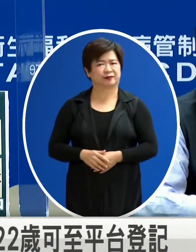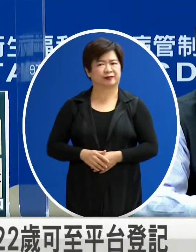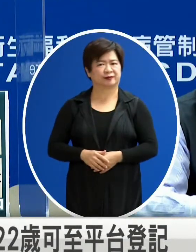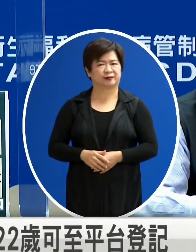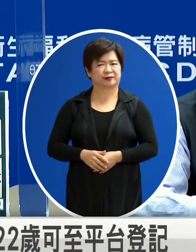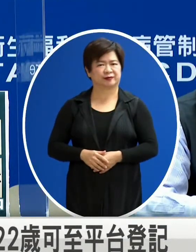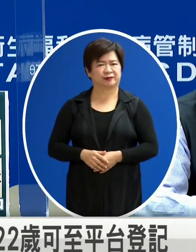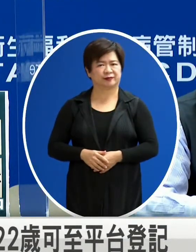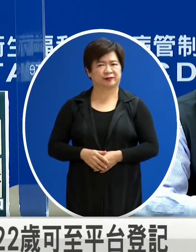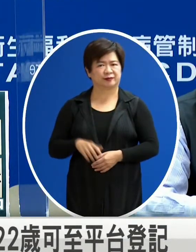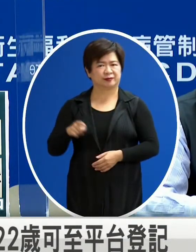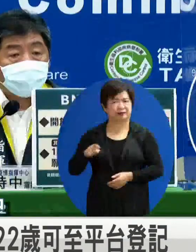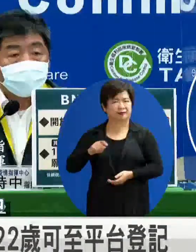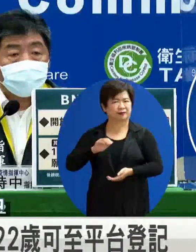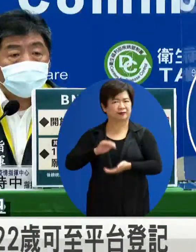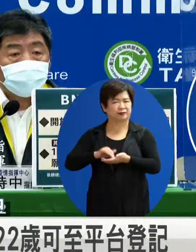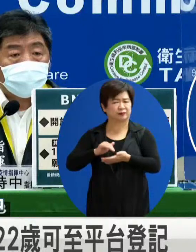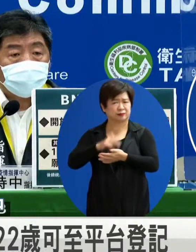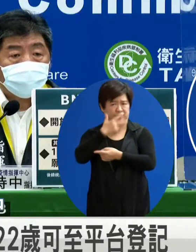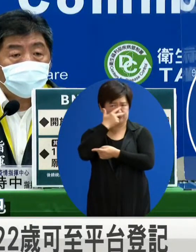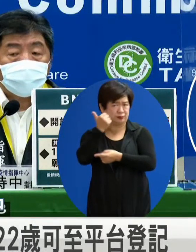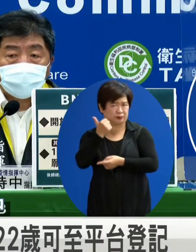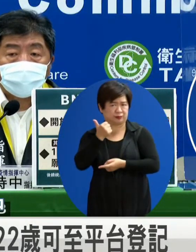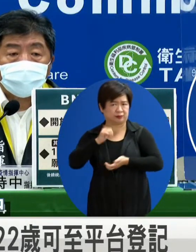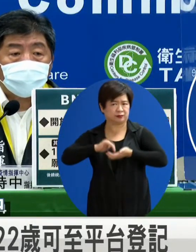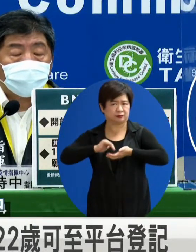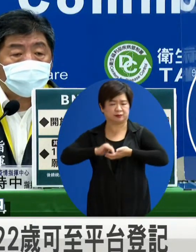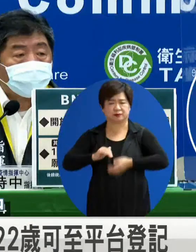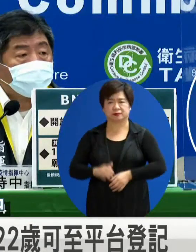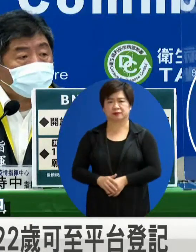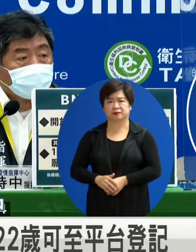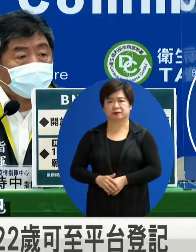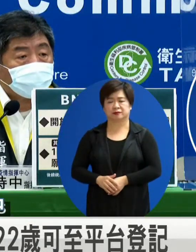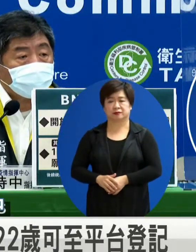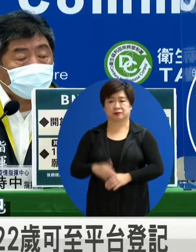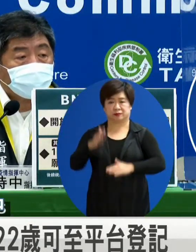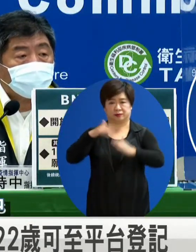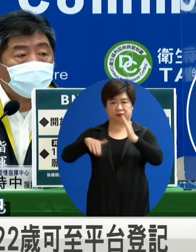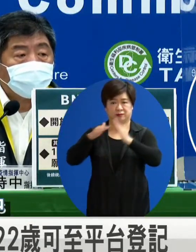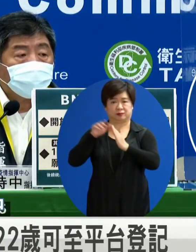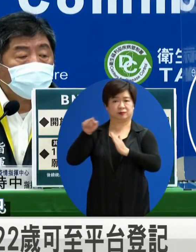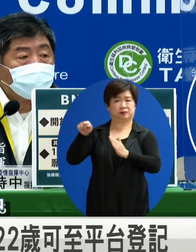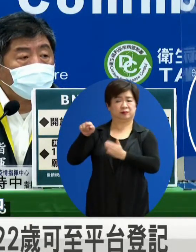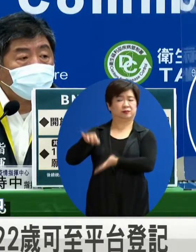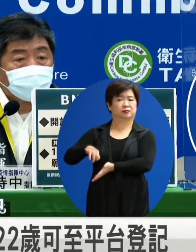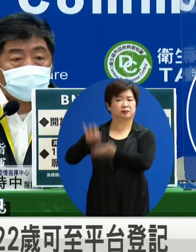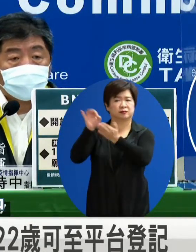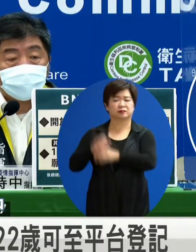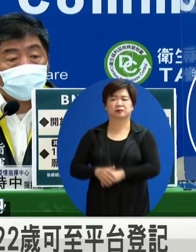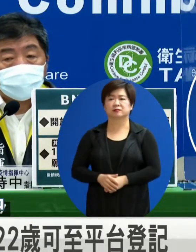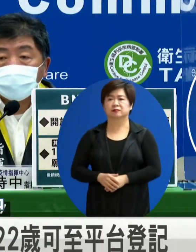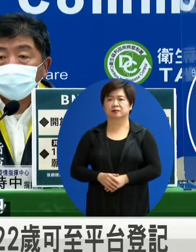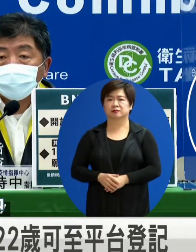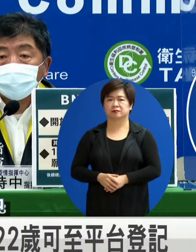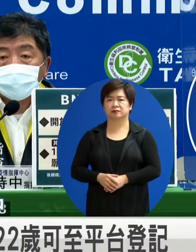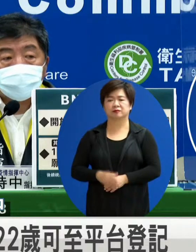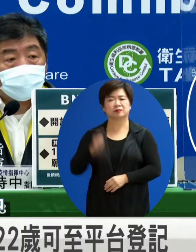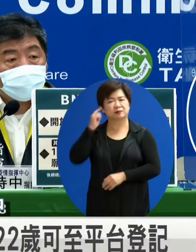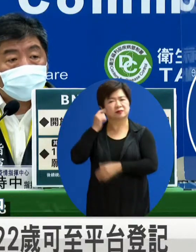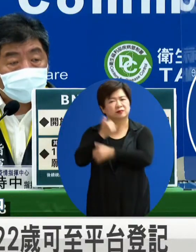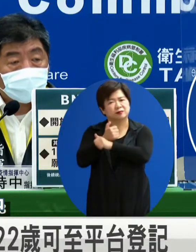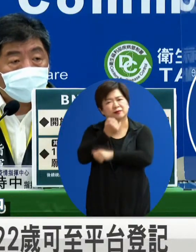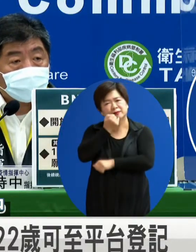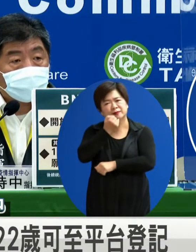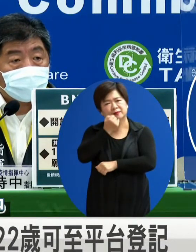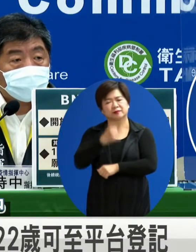会比较方便了哈。不过当然，他学校有这样的意见，哦，这也不是不能考虑的